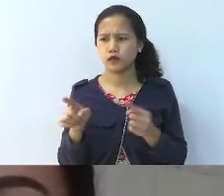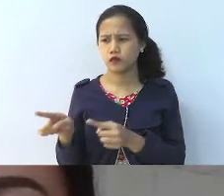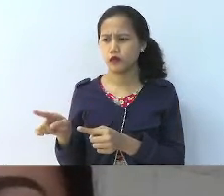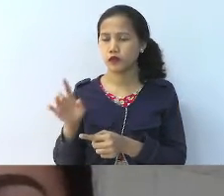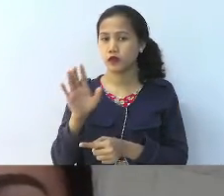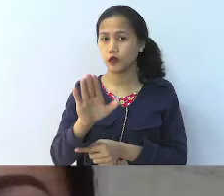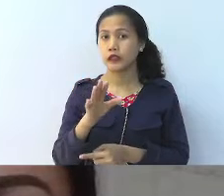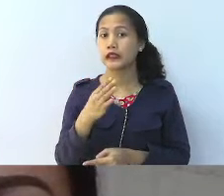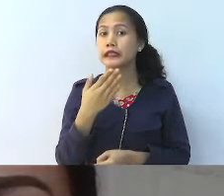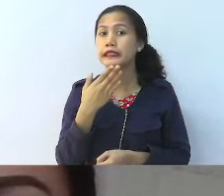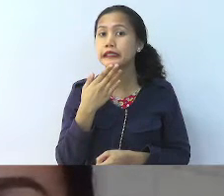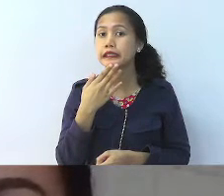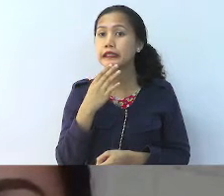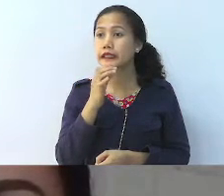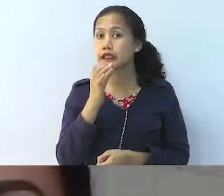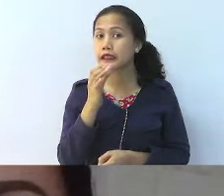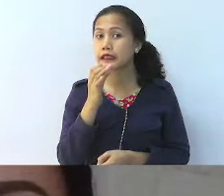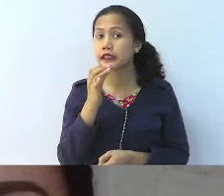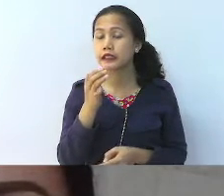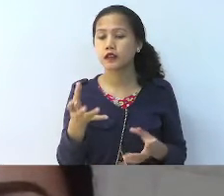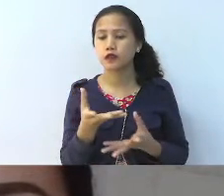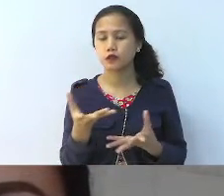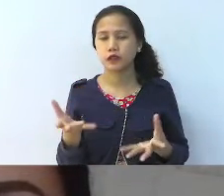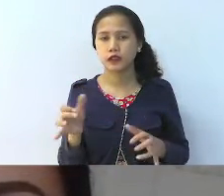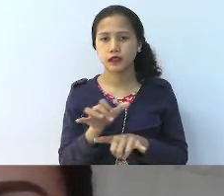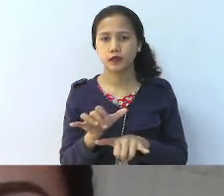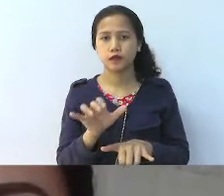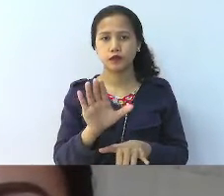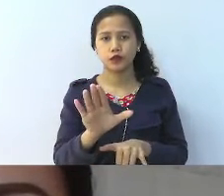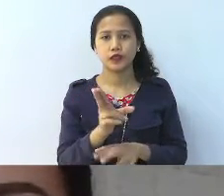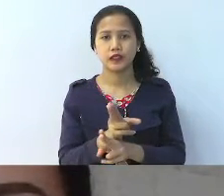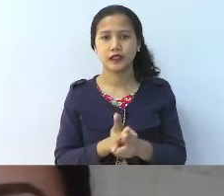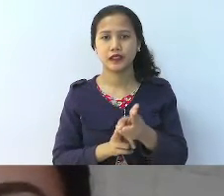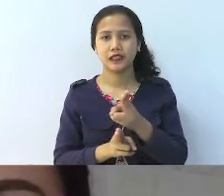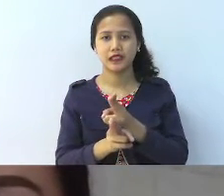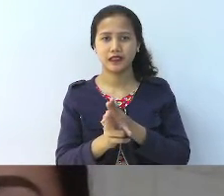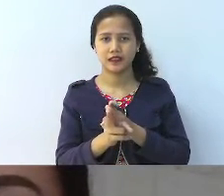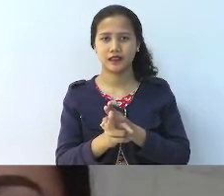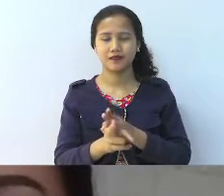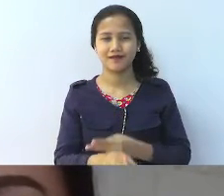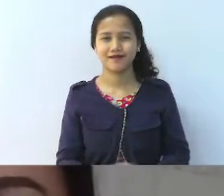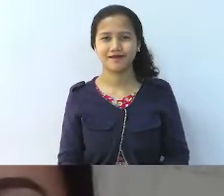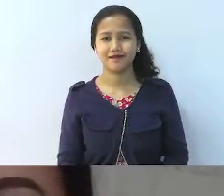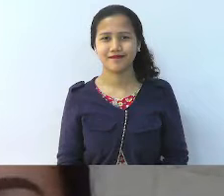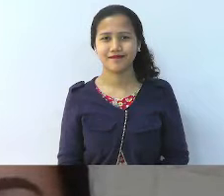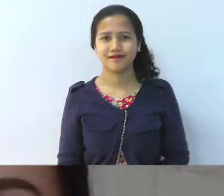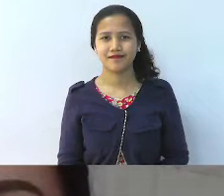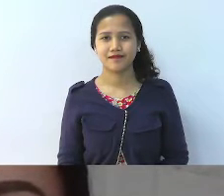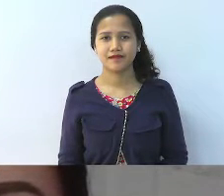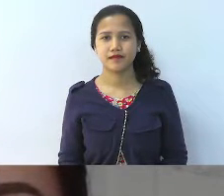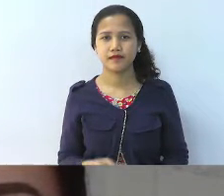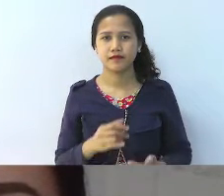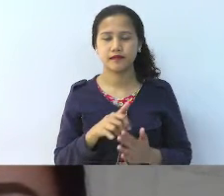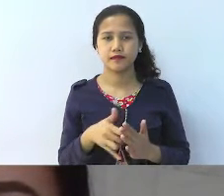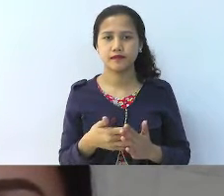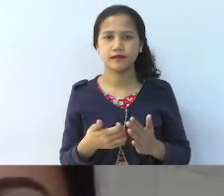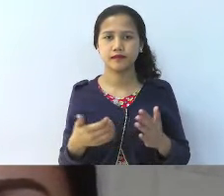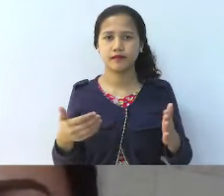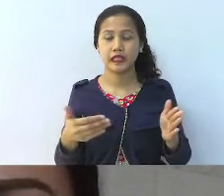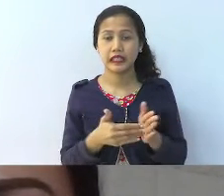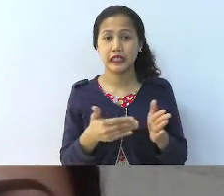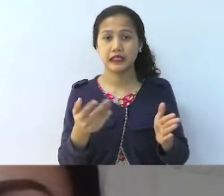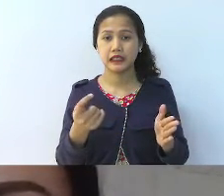daliri. Kasi maliliit na muscles lang po yung kinukontra natin dito. Yan. Sa pagngiwi rin po, kung